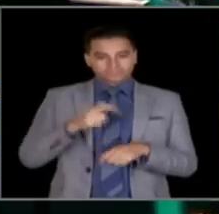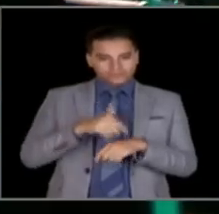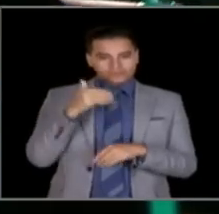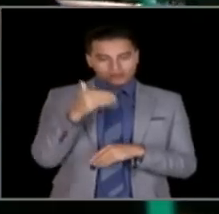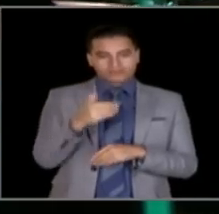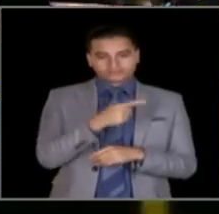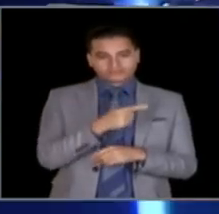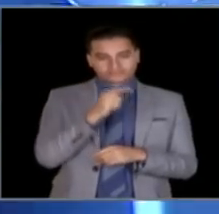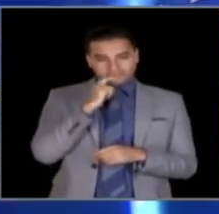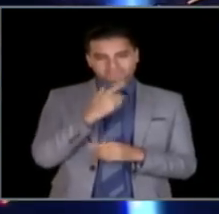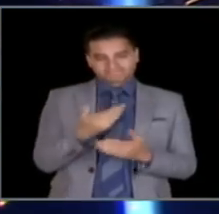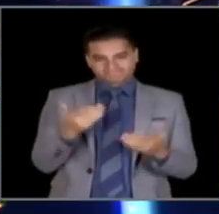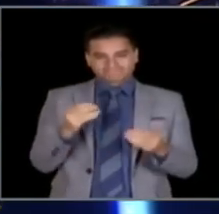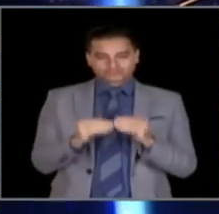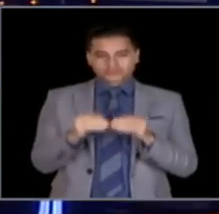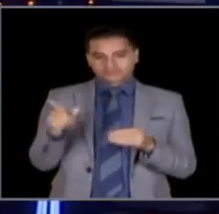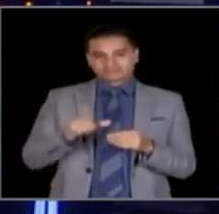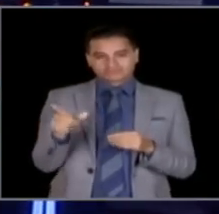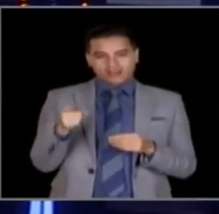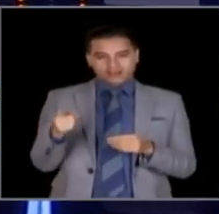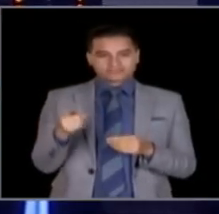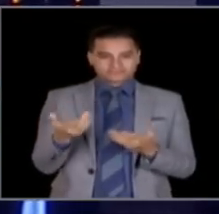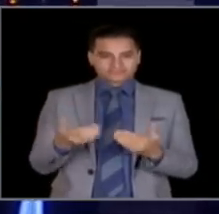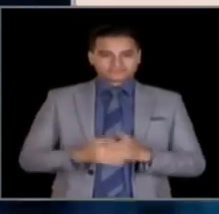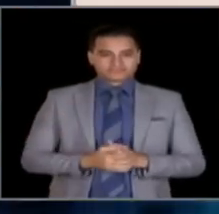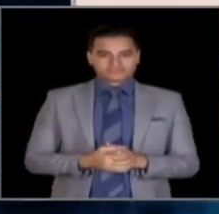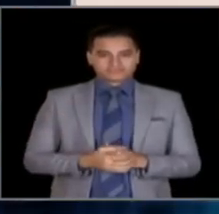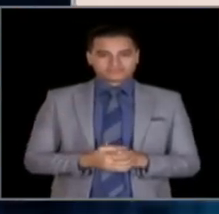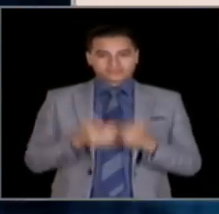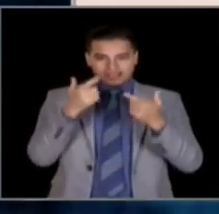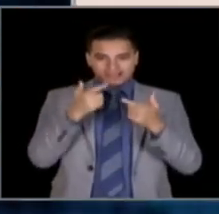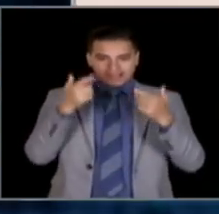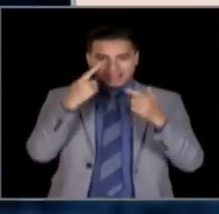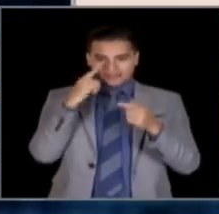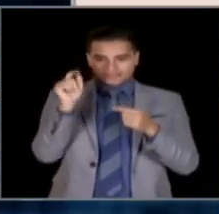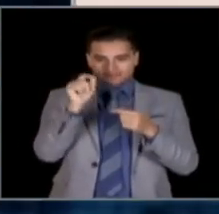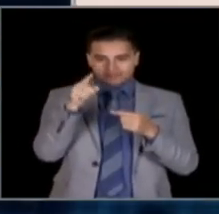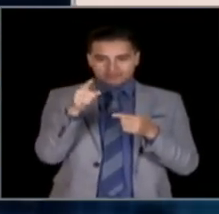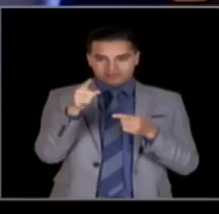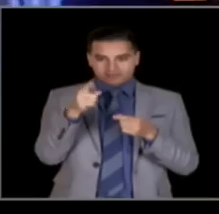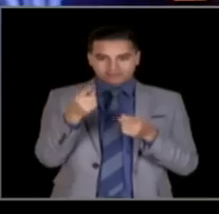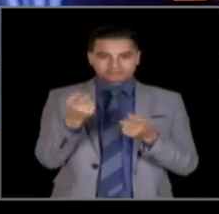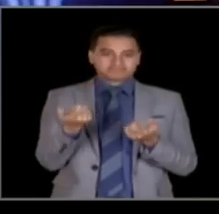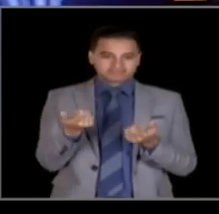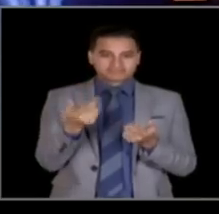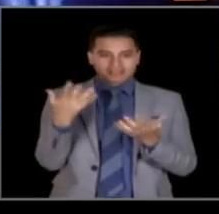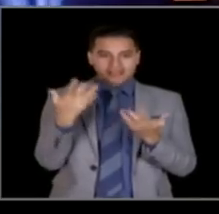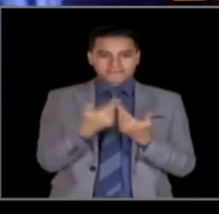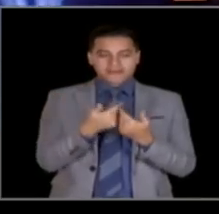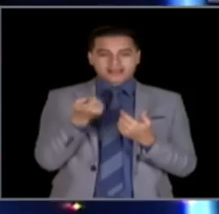اتأخرت يا إلهي، برافو عليك يا بسمة. اتفضلي. النتيجة اتغيرت، 35